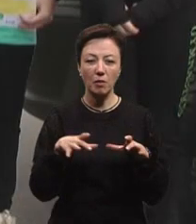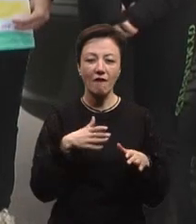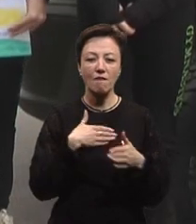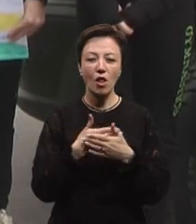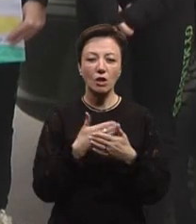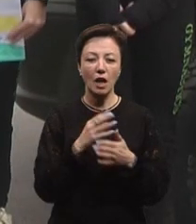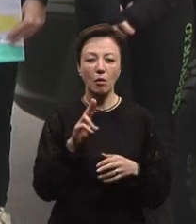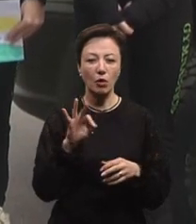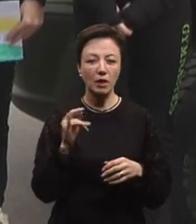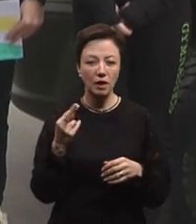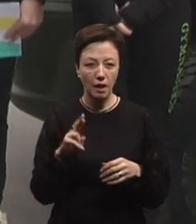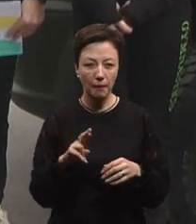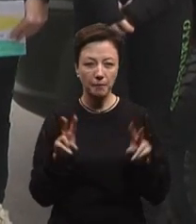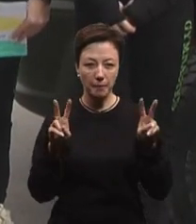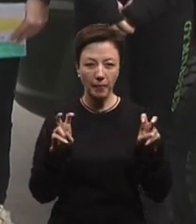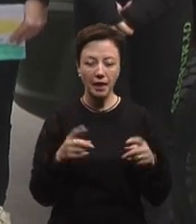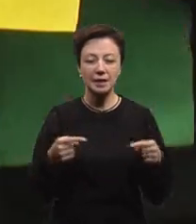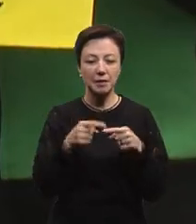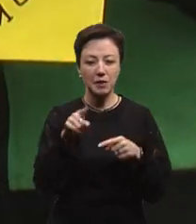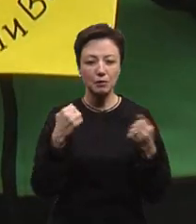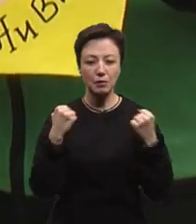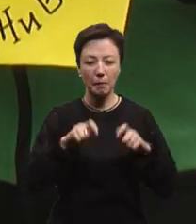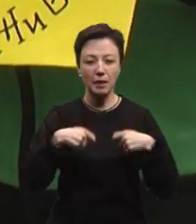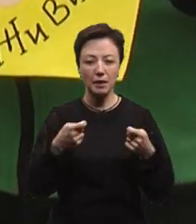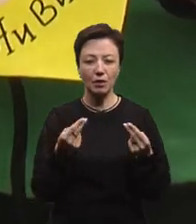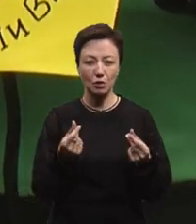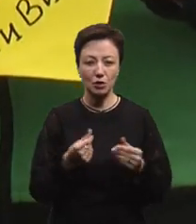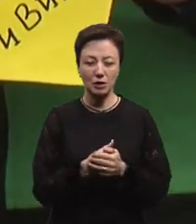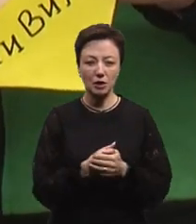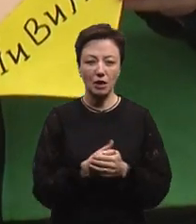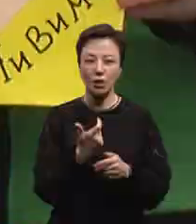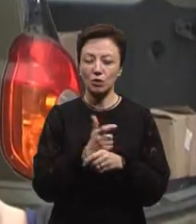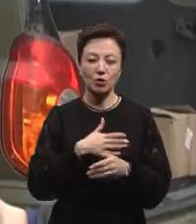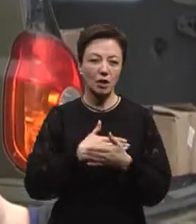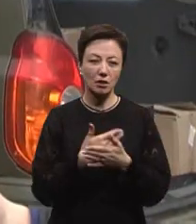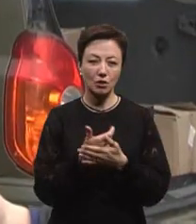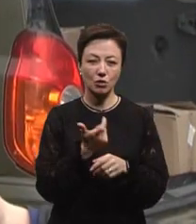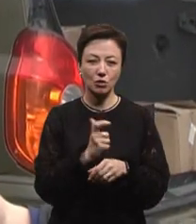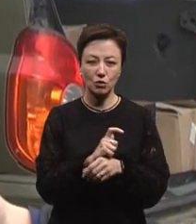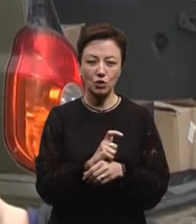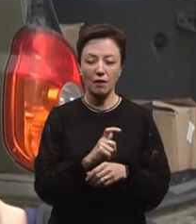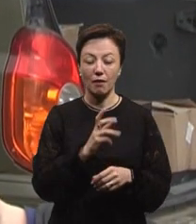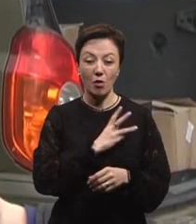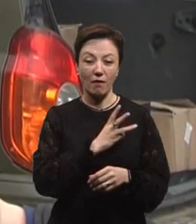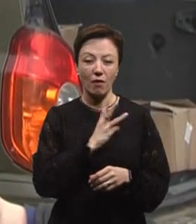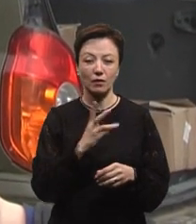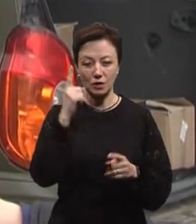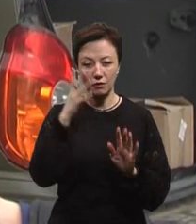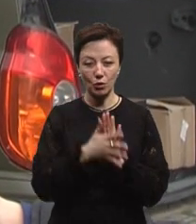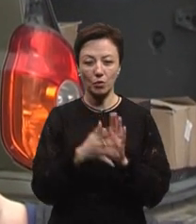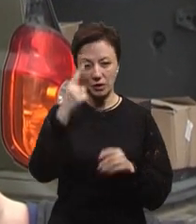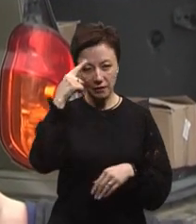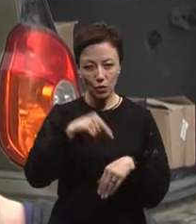Поділля розповідає Віталій підгайчук саме їм спортсмени передали кошти вони дуже активні вони дуже мотивовані вони дуже свідомі